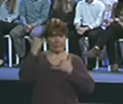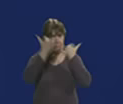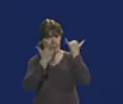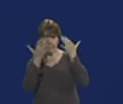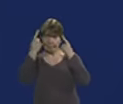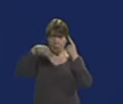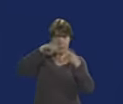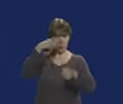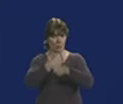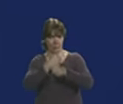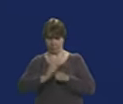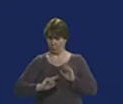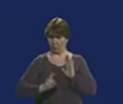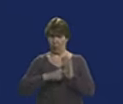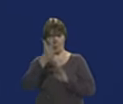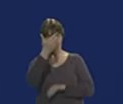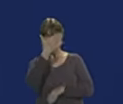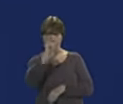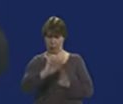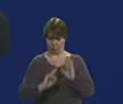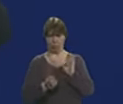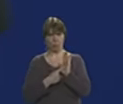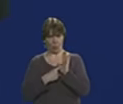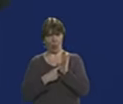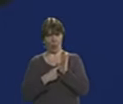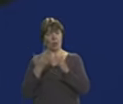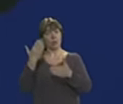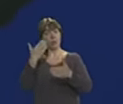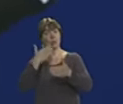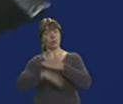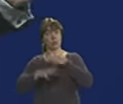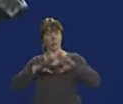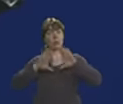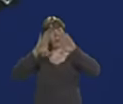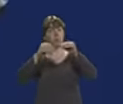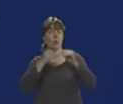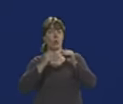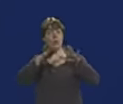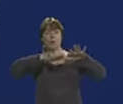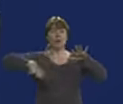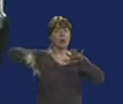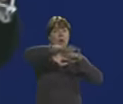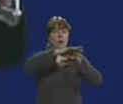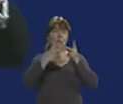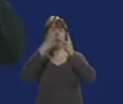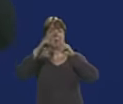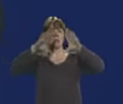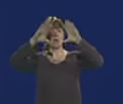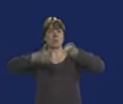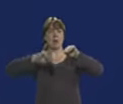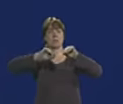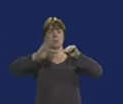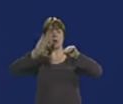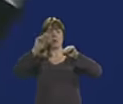travail. Voyez-vous, le 1er mai, je serai sur l'esplanade des droits de l'homme, devant la place du Trocadéro,